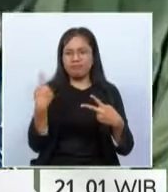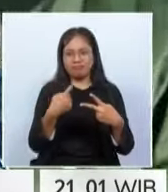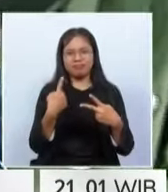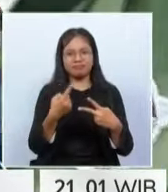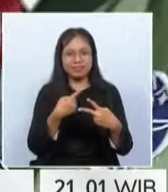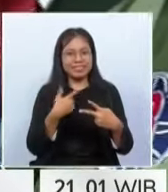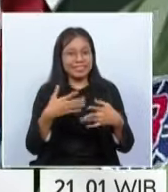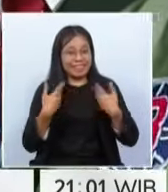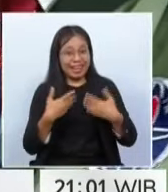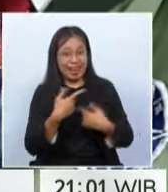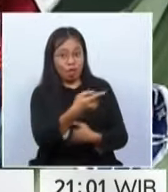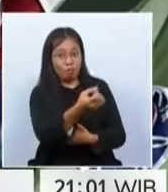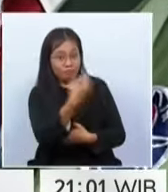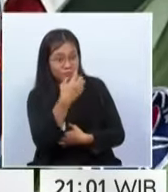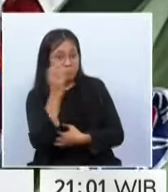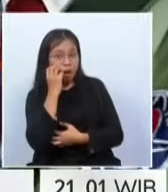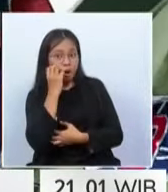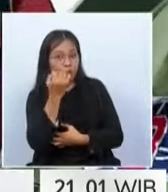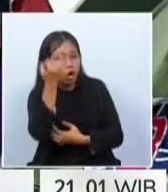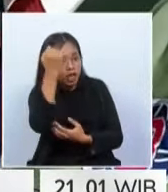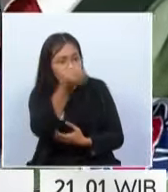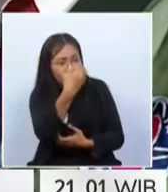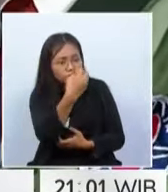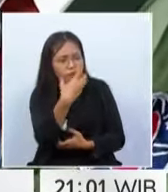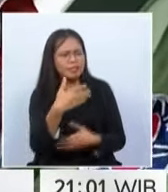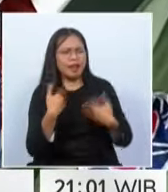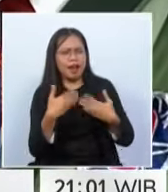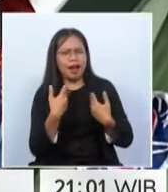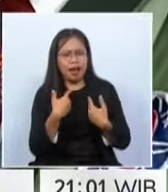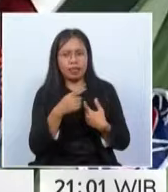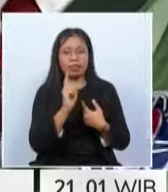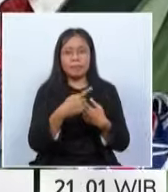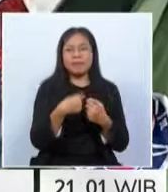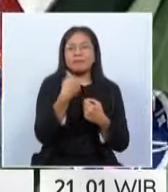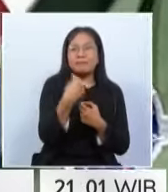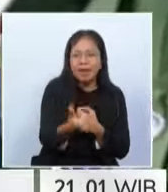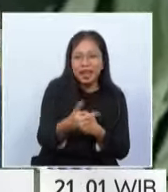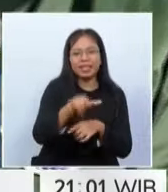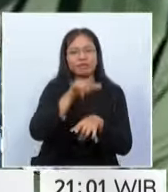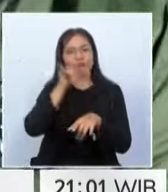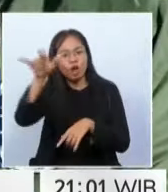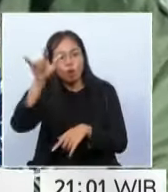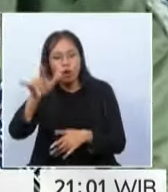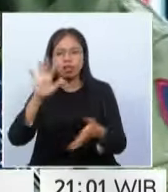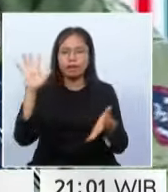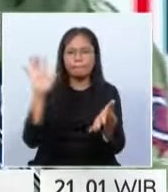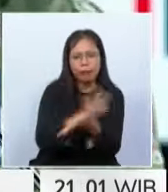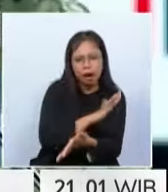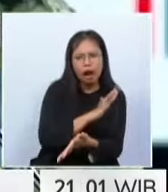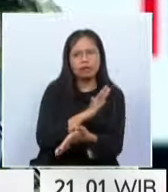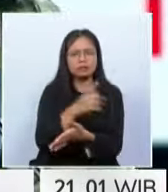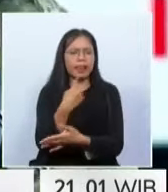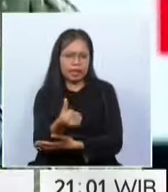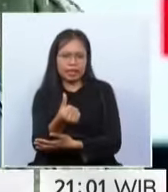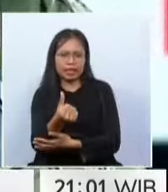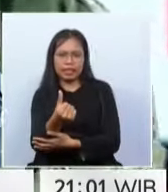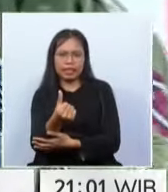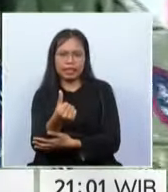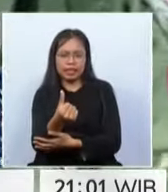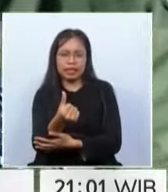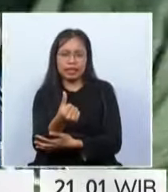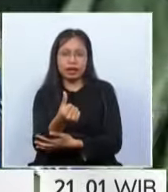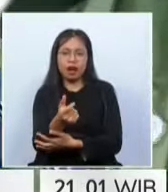menjelaskan ide bapak untuk membereli pesawat Bekas kenapa ini menjadi penting kami tidak rel dengan